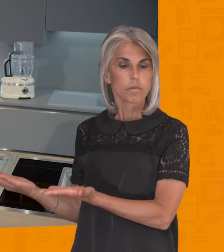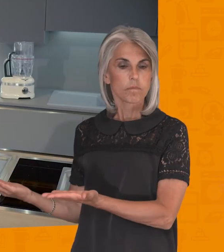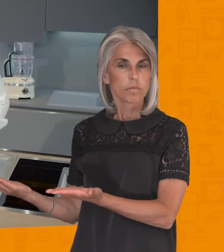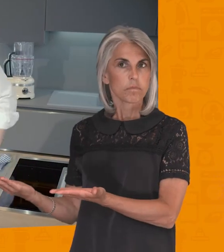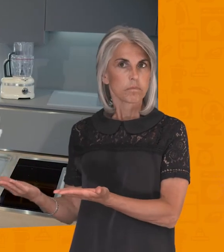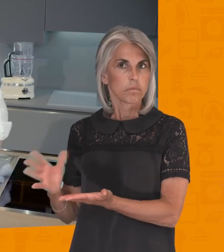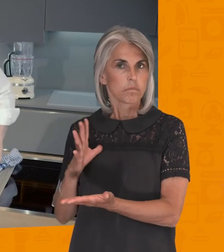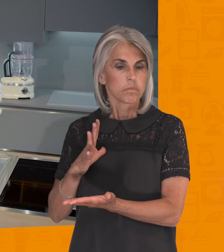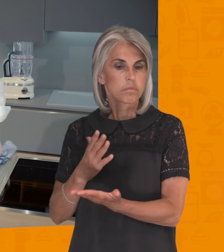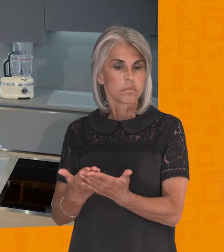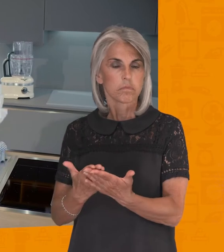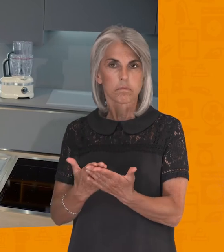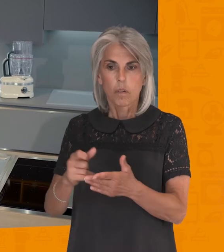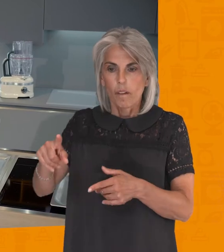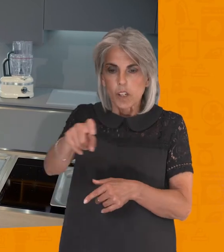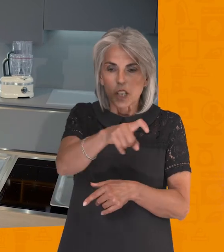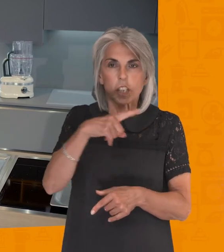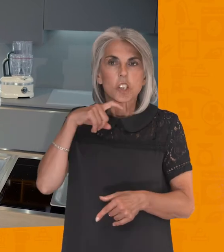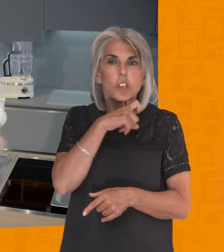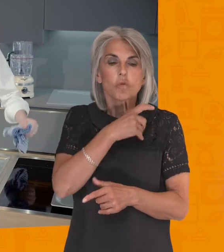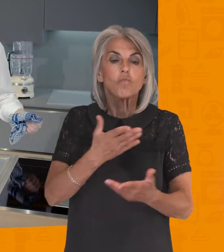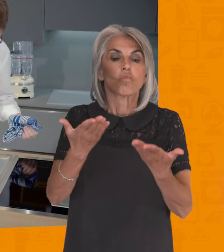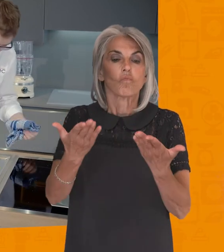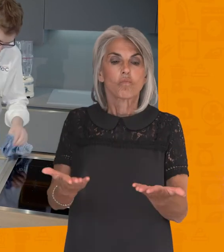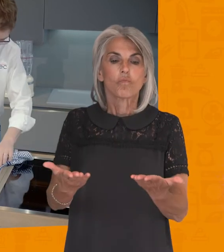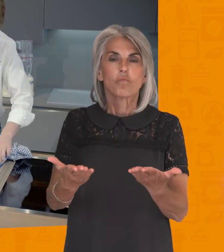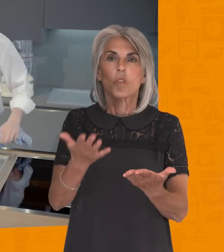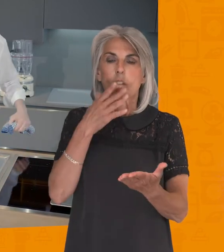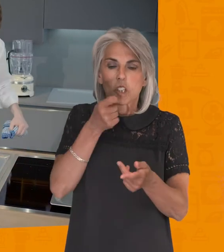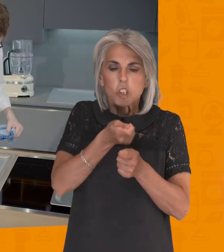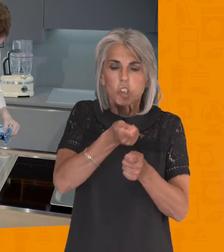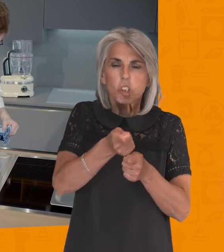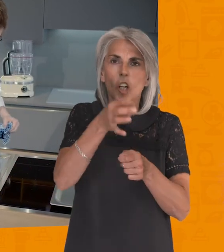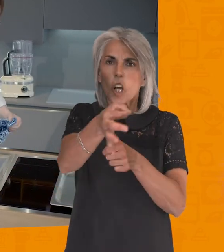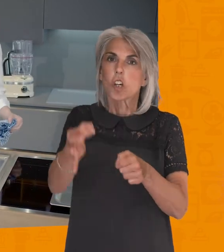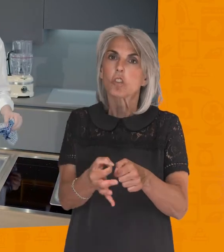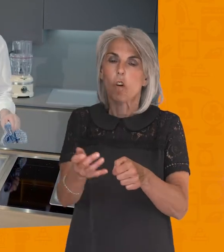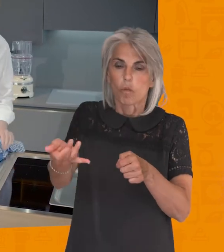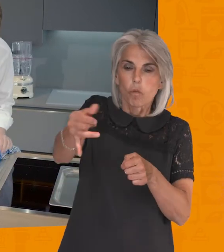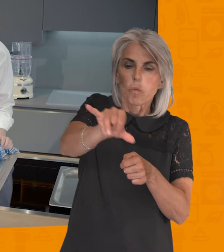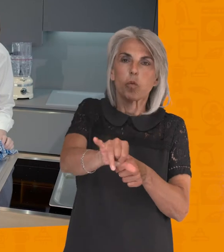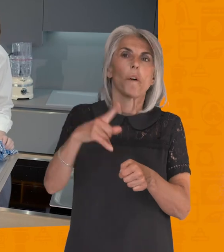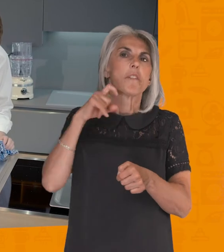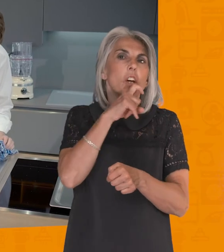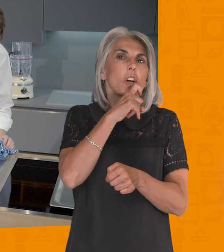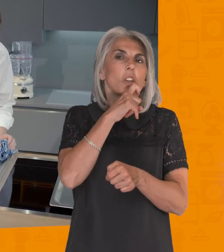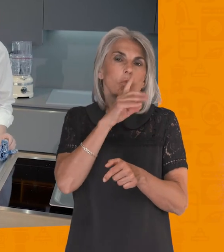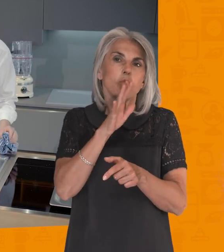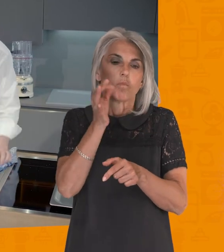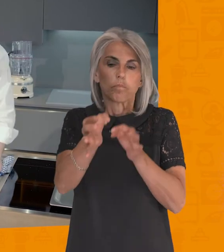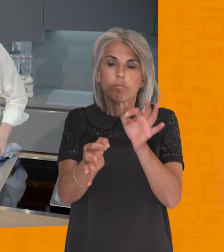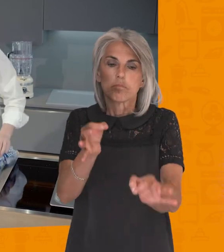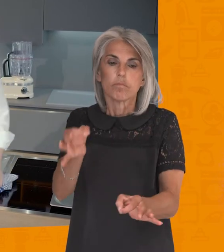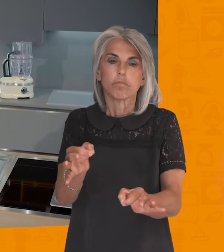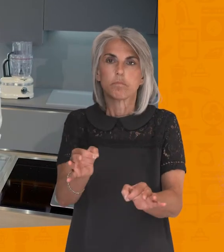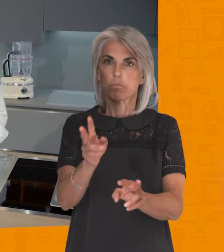Voilà. Regardez que nous avons mis quelques gouttes de vinaigre. Ici, si vous voulez à ce moment-là ravoir ces petites taches ici, il faut remettre un petit peu.